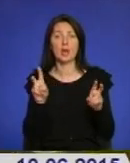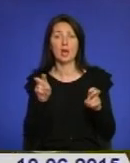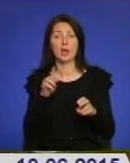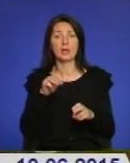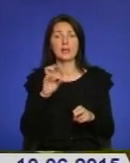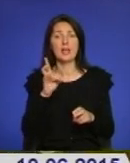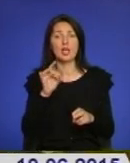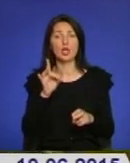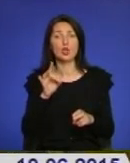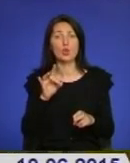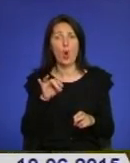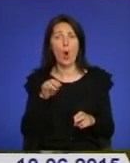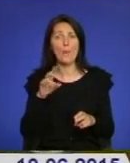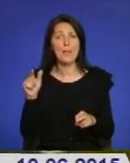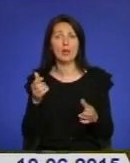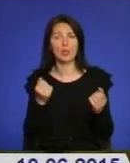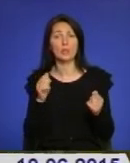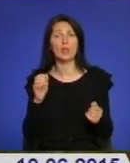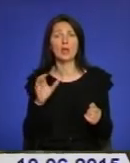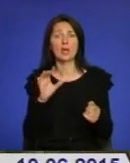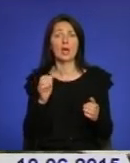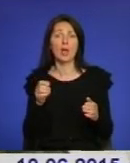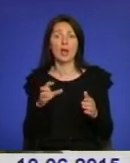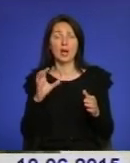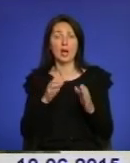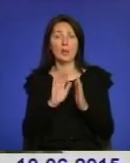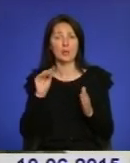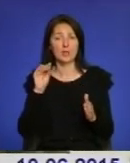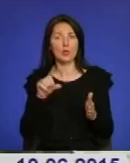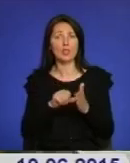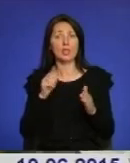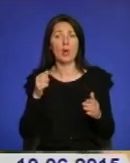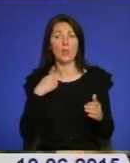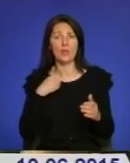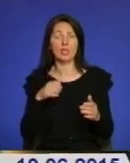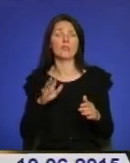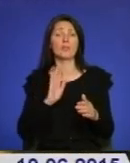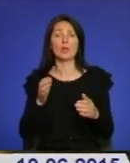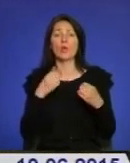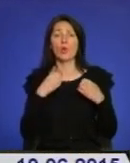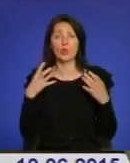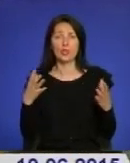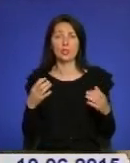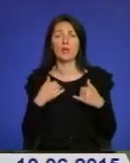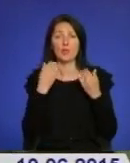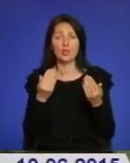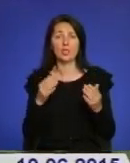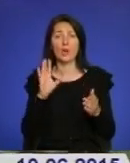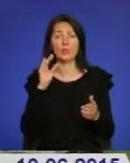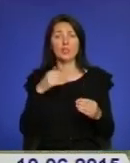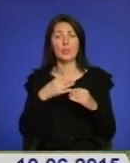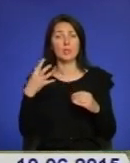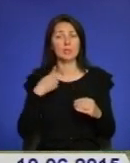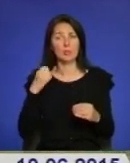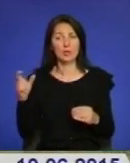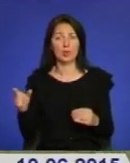учасника бойових дій. В обласному управлінні внутрішніх справ відбулося урочисте вручення посвідчень 15 бійцям. Решту отримують